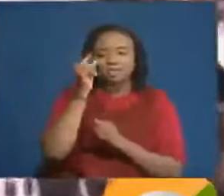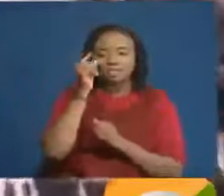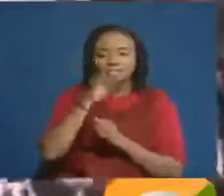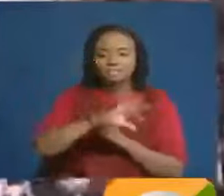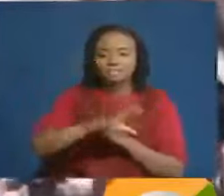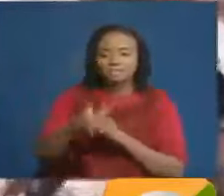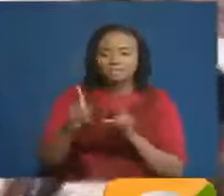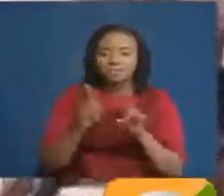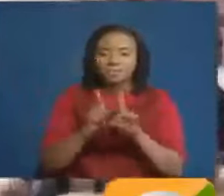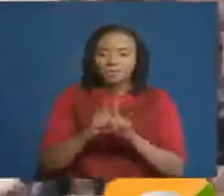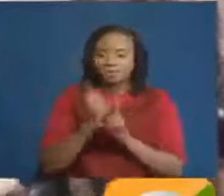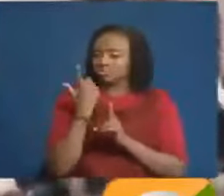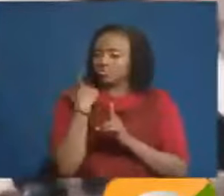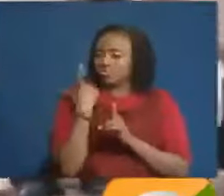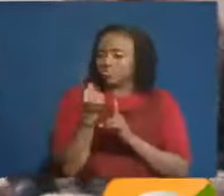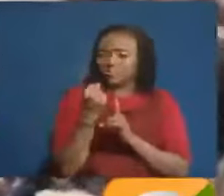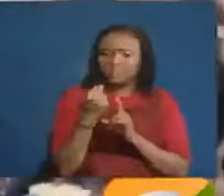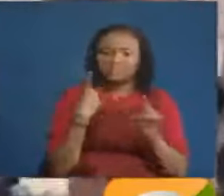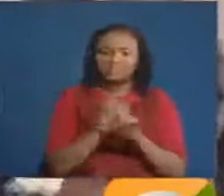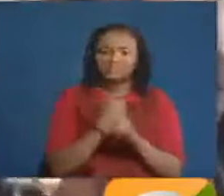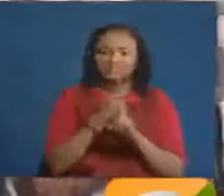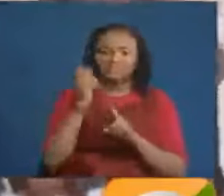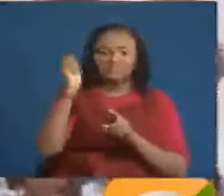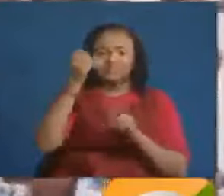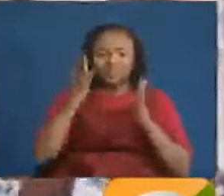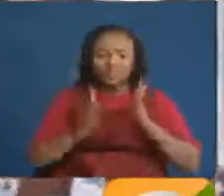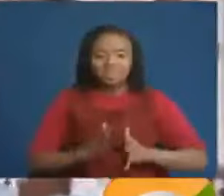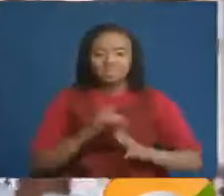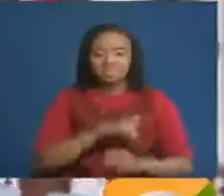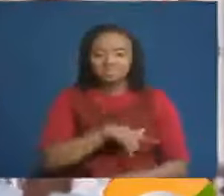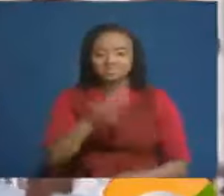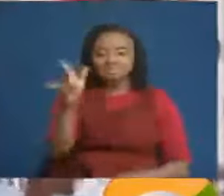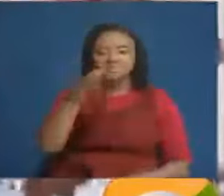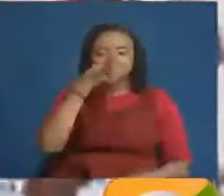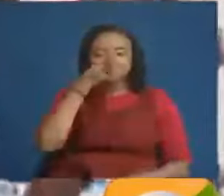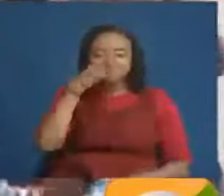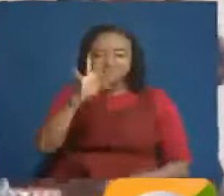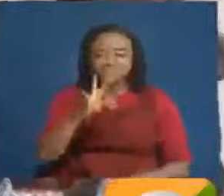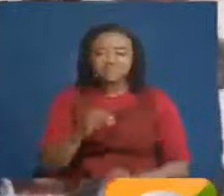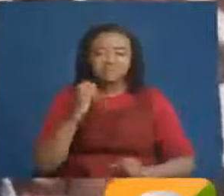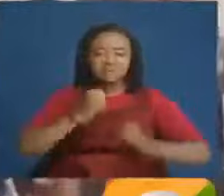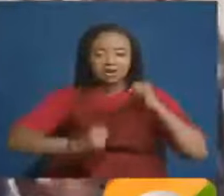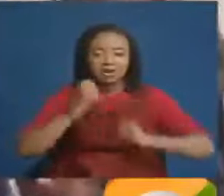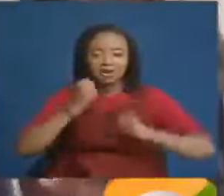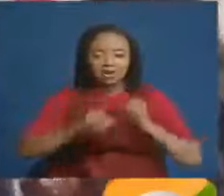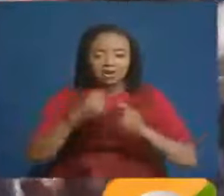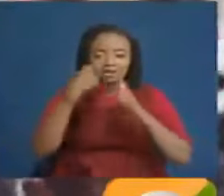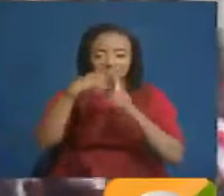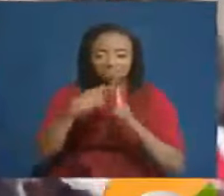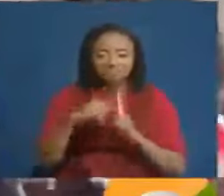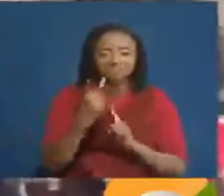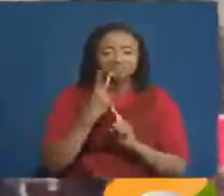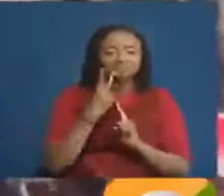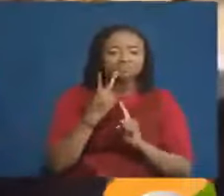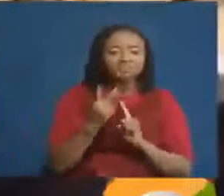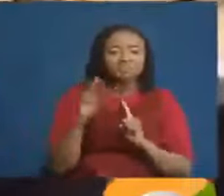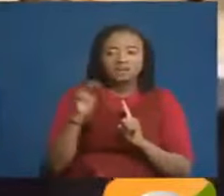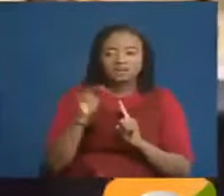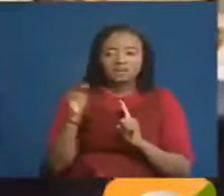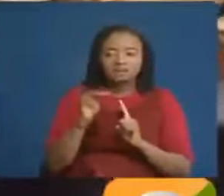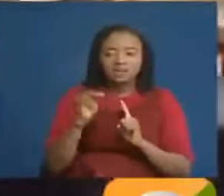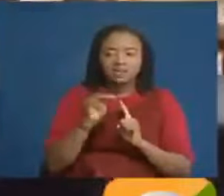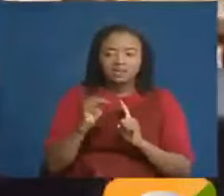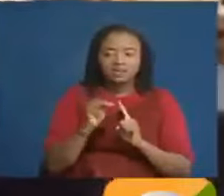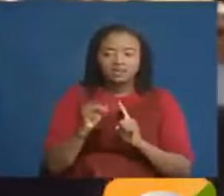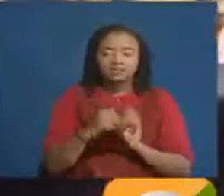na safari ya hivi juzi ya wanariadha wa Kenya jijini Paris, Ufaransa, ambapo shilingi milioni 200 zilitumika katika